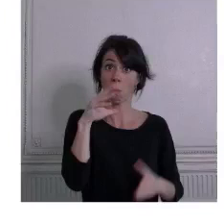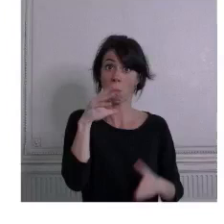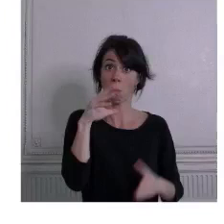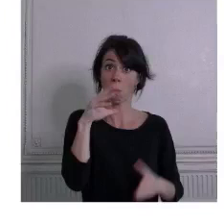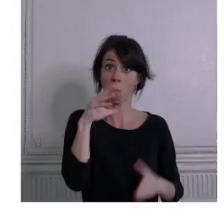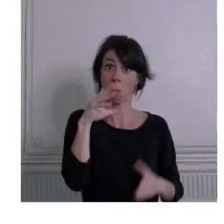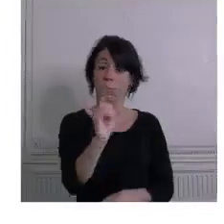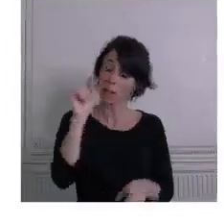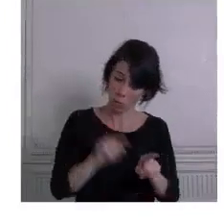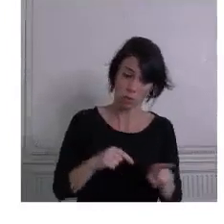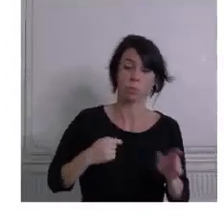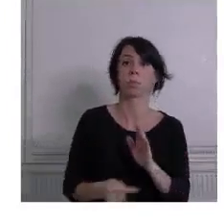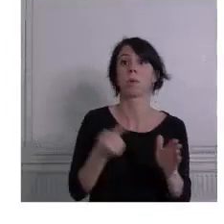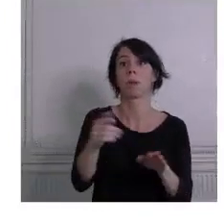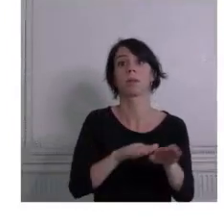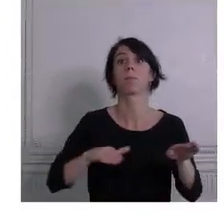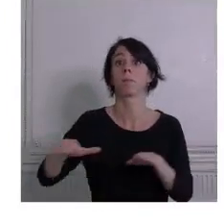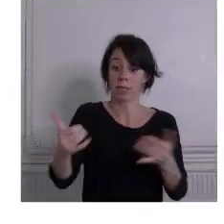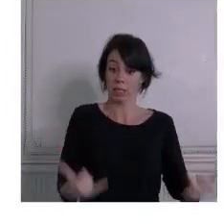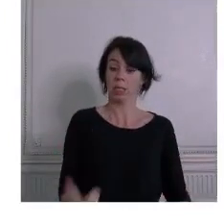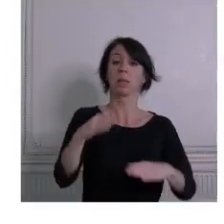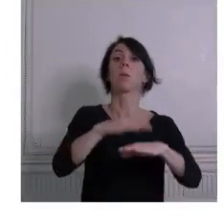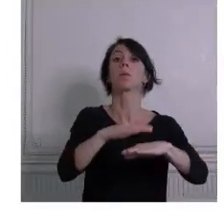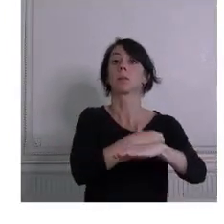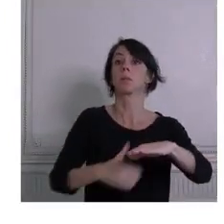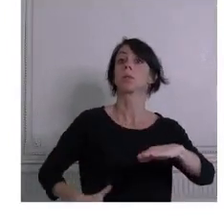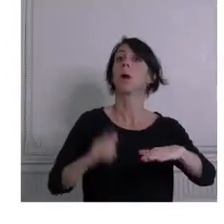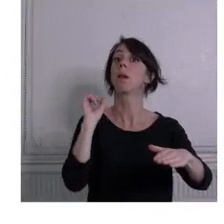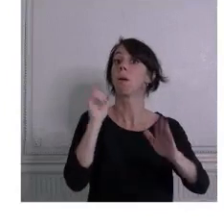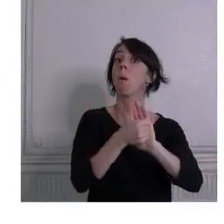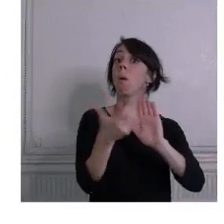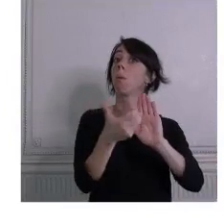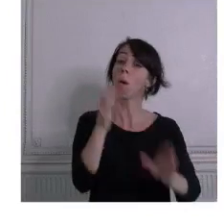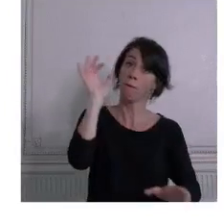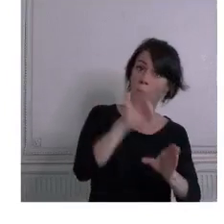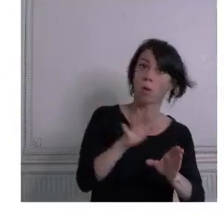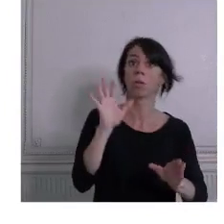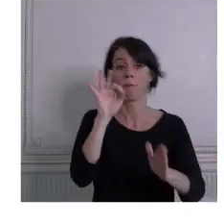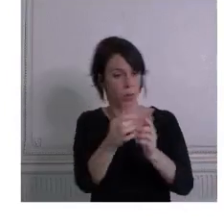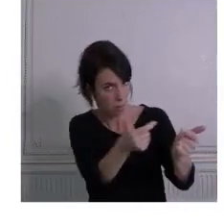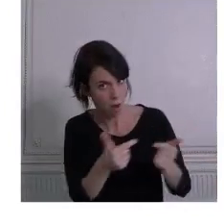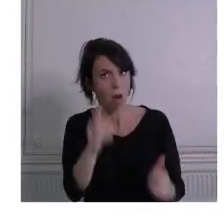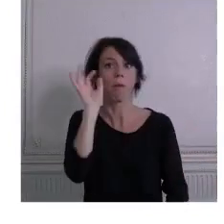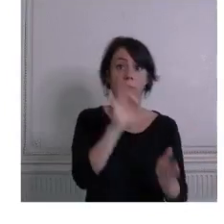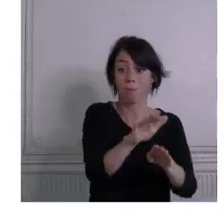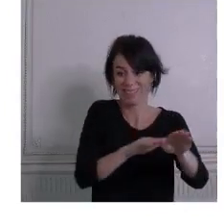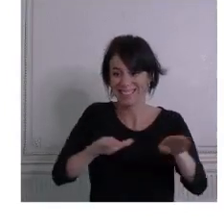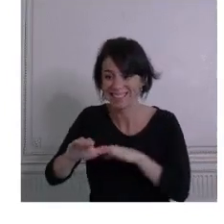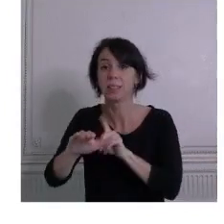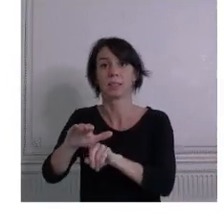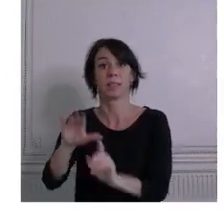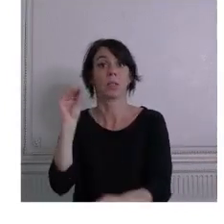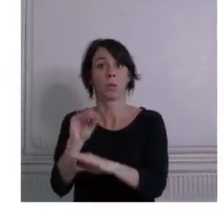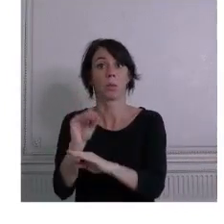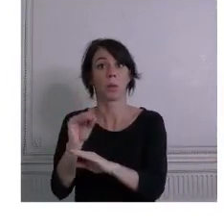J'avoue que je valide ce que vient de dire Madame la Sénatrice, et personnellement, au nom, en tant qu'élu communiste, si j'avais su, j'aurais également proposé une motion telle que ça a